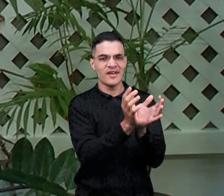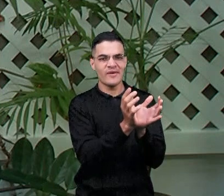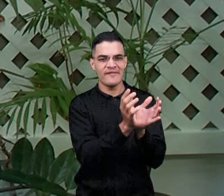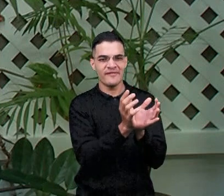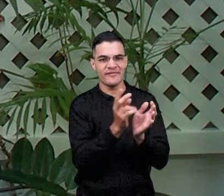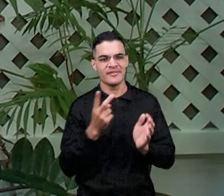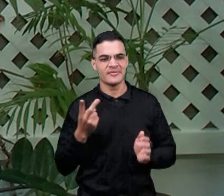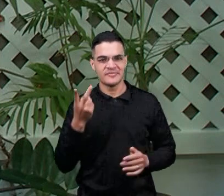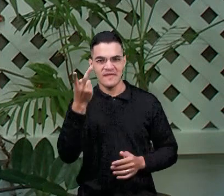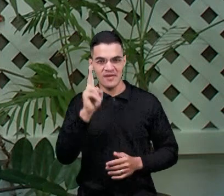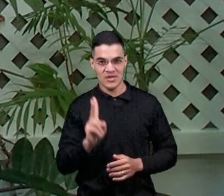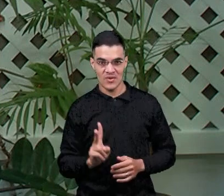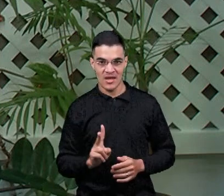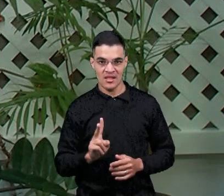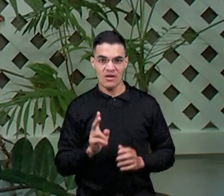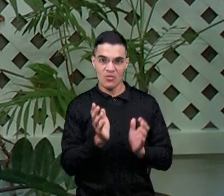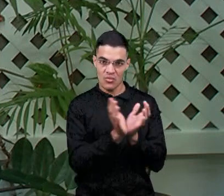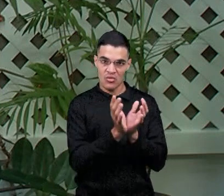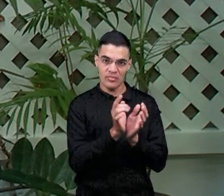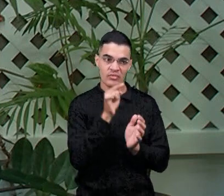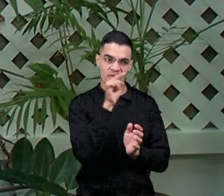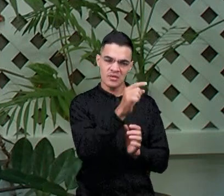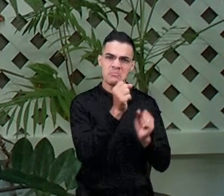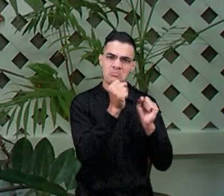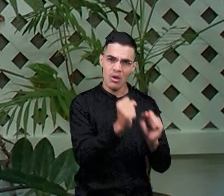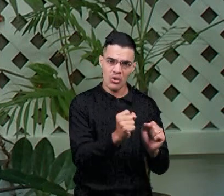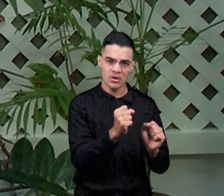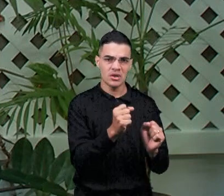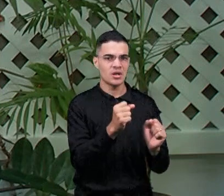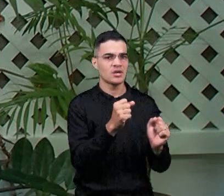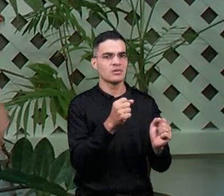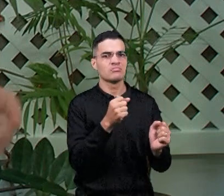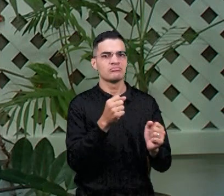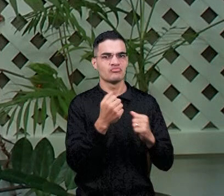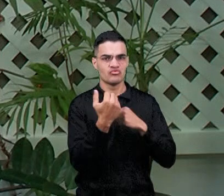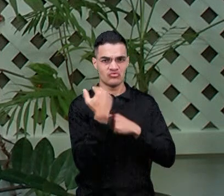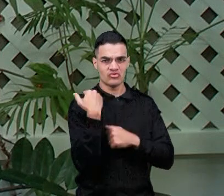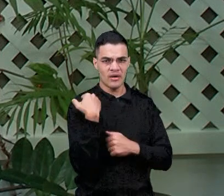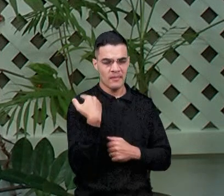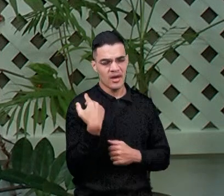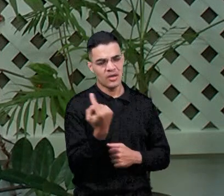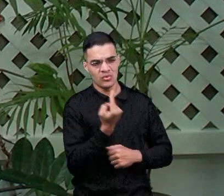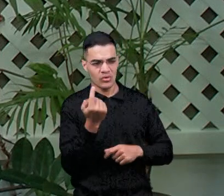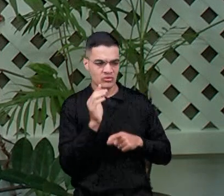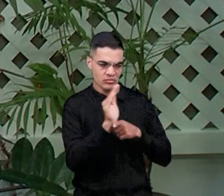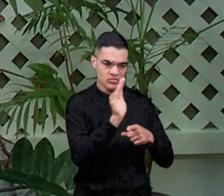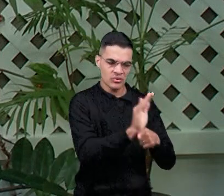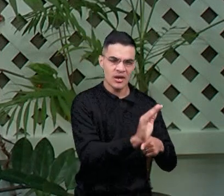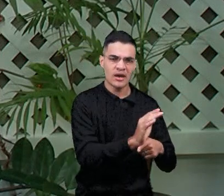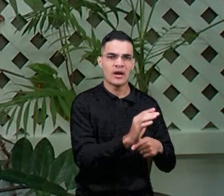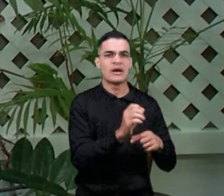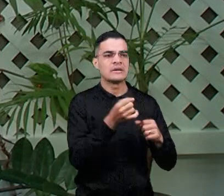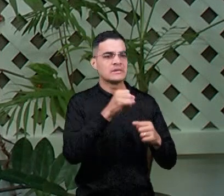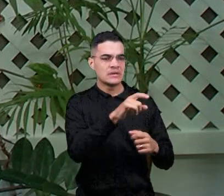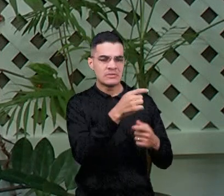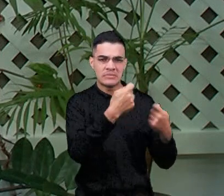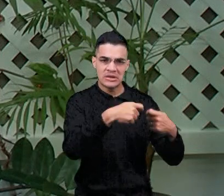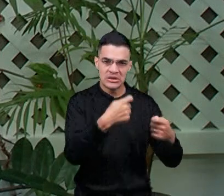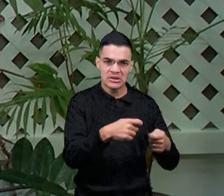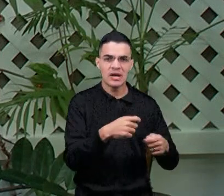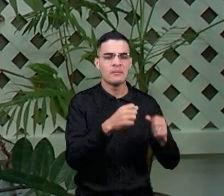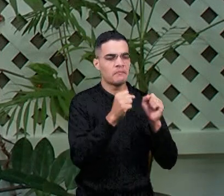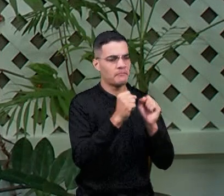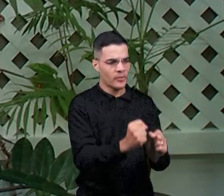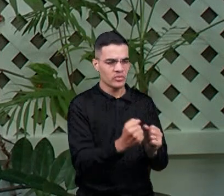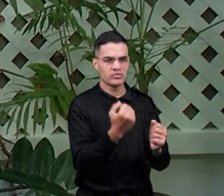du Venezuela que nous voulons les aider et qu'ils nous recherchent pour chercher quelque chose qui soit possible afin qu'on puisse les